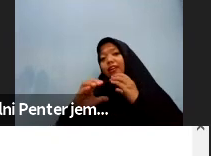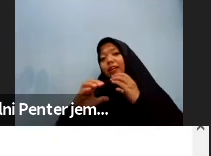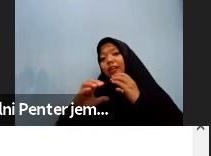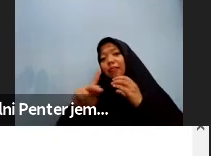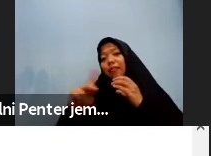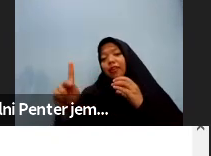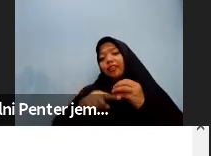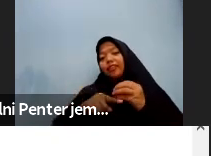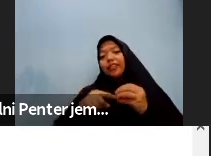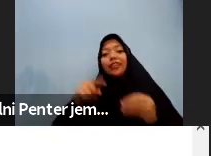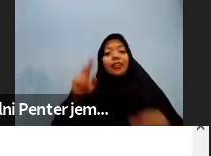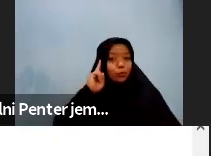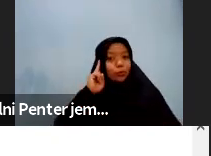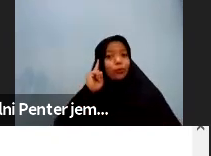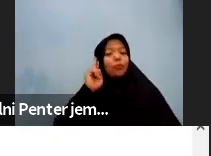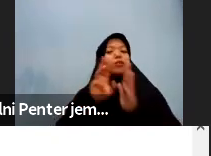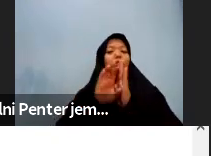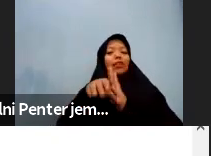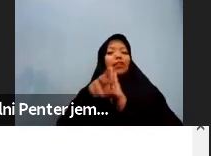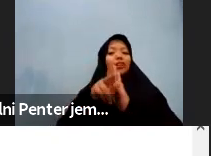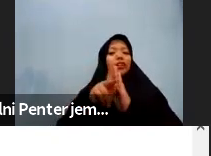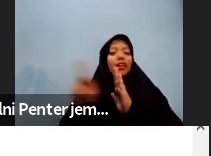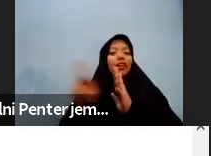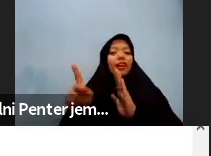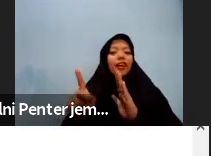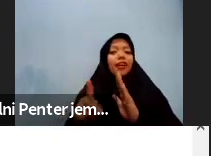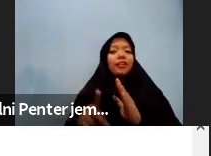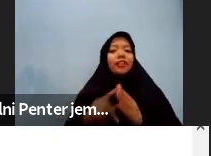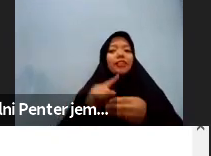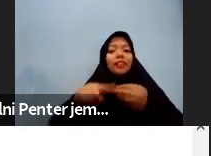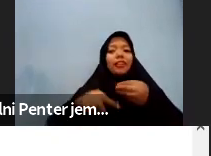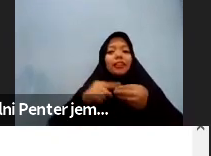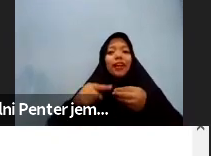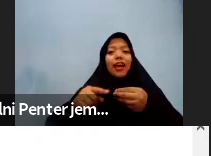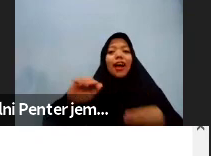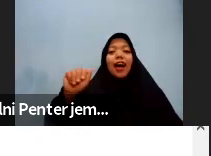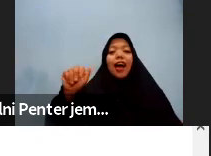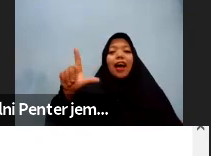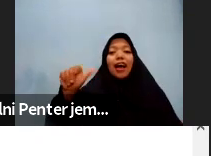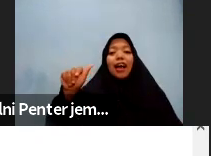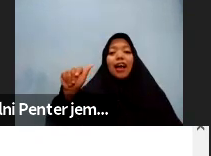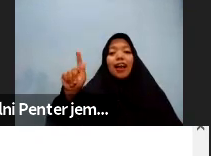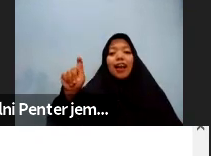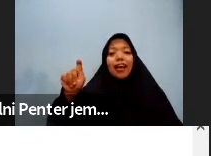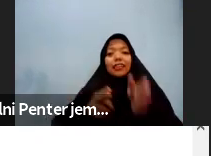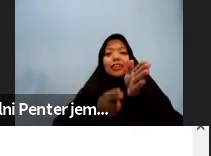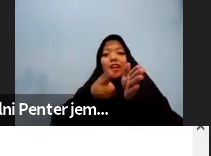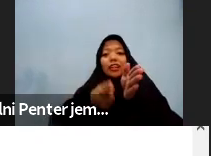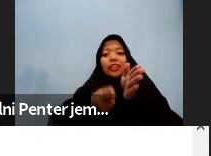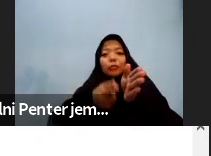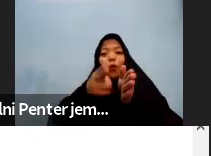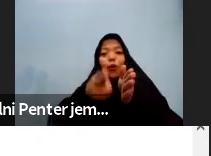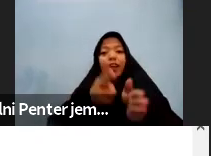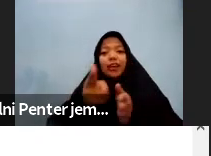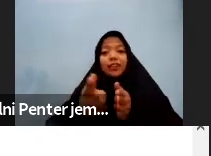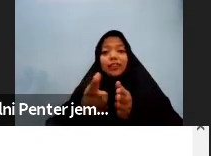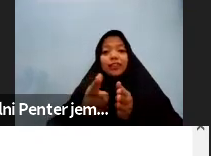anak ceria tentang alat transportasi yaitu pesawat